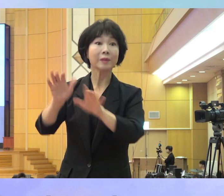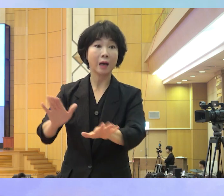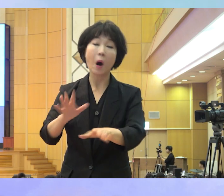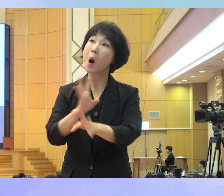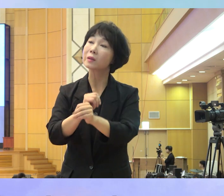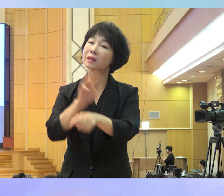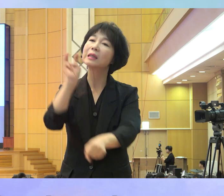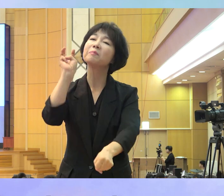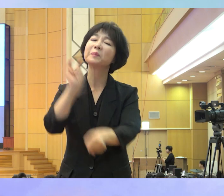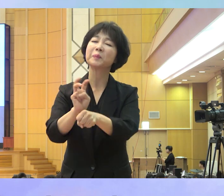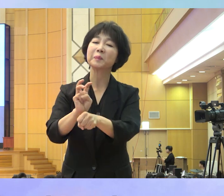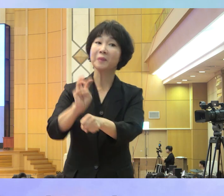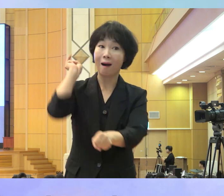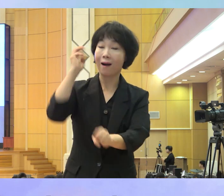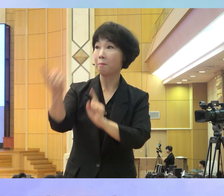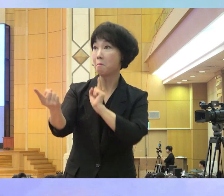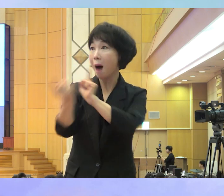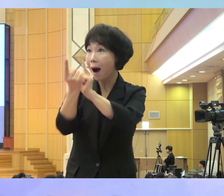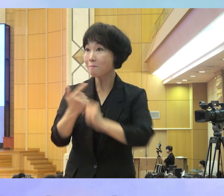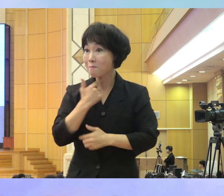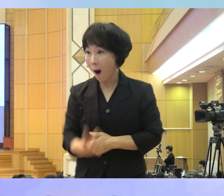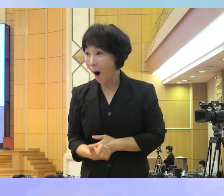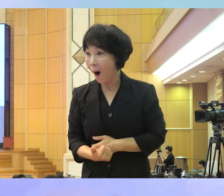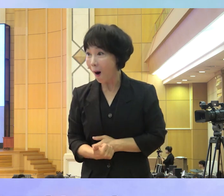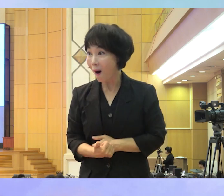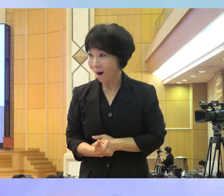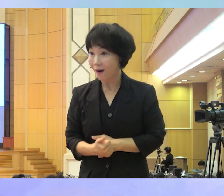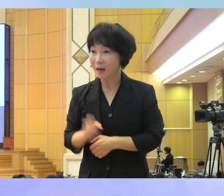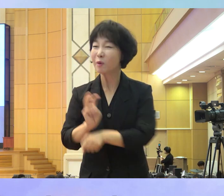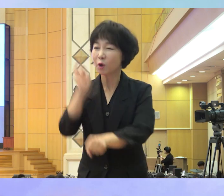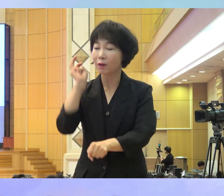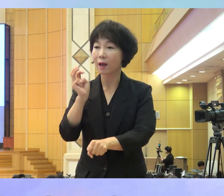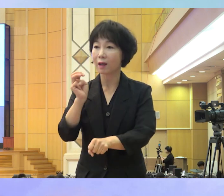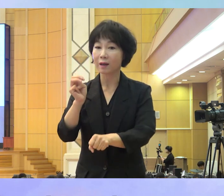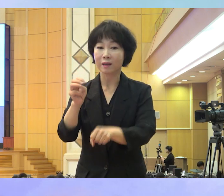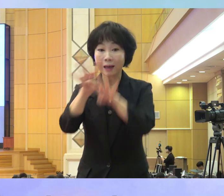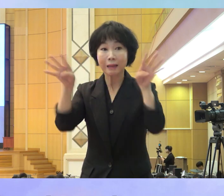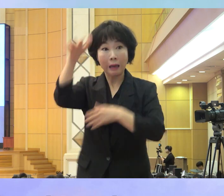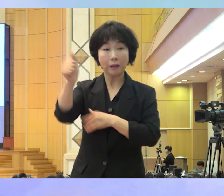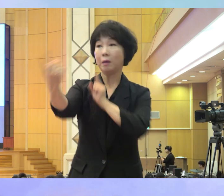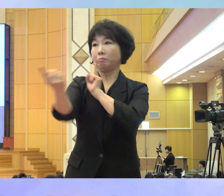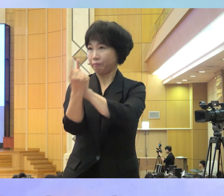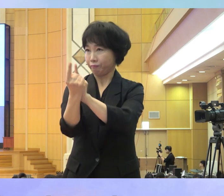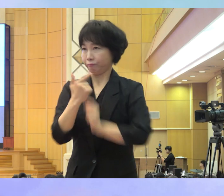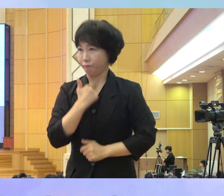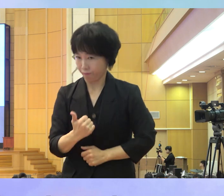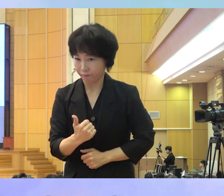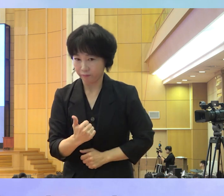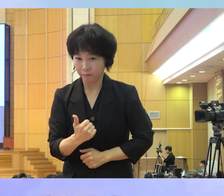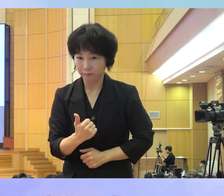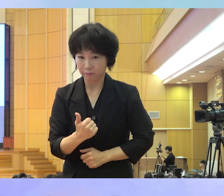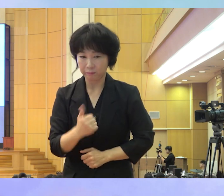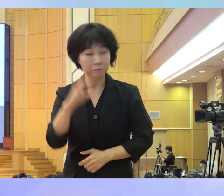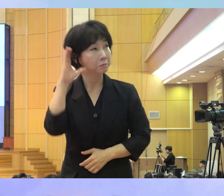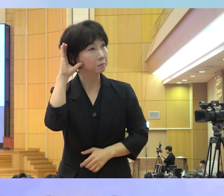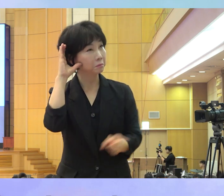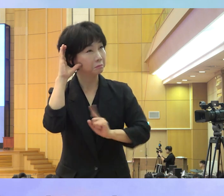전에 만나 뵌 적이 있습니다. 그때 그분이